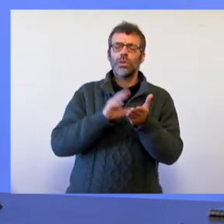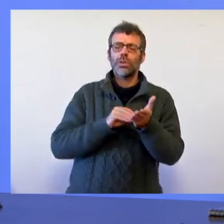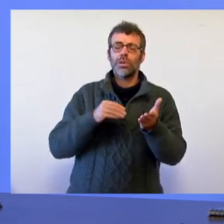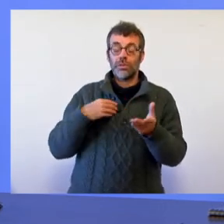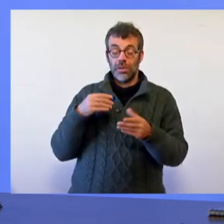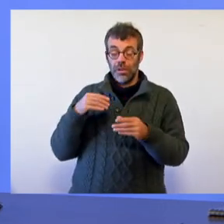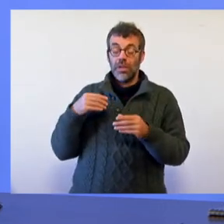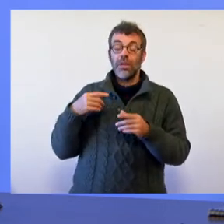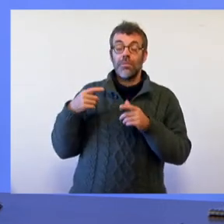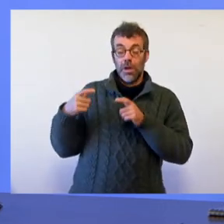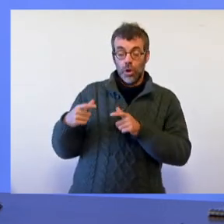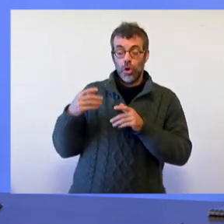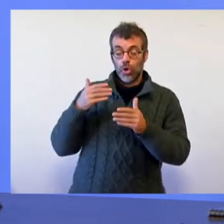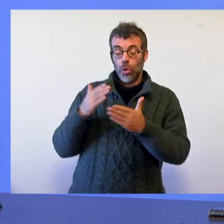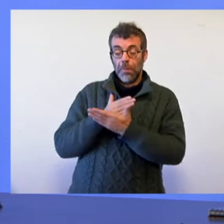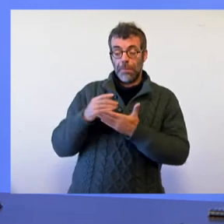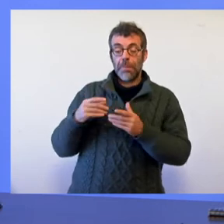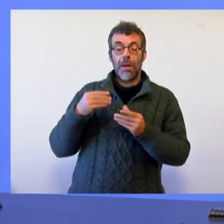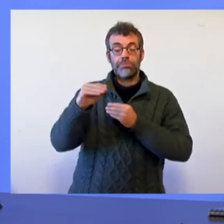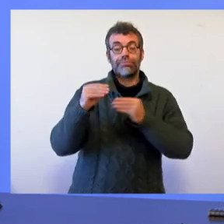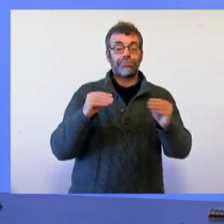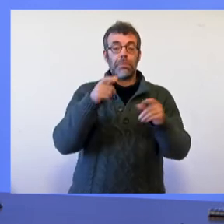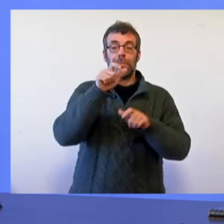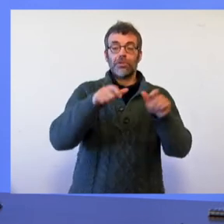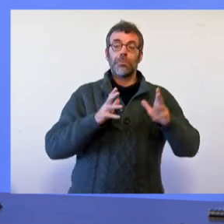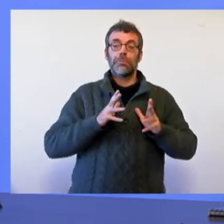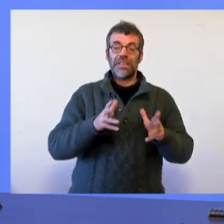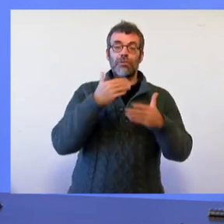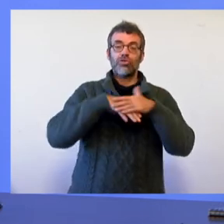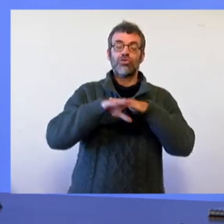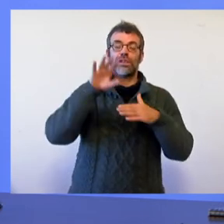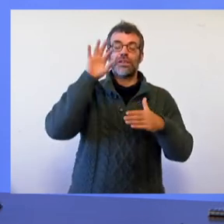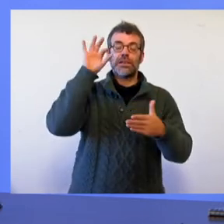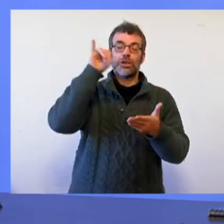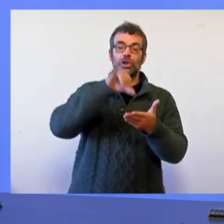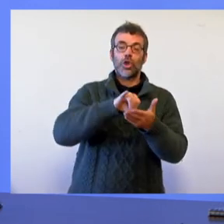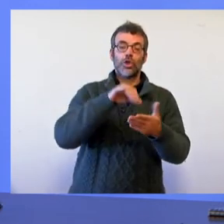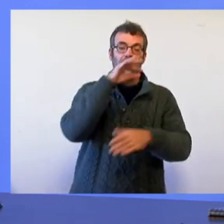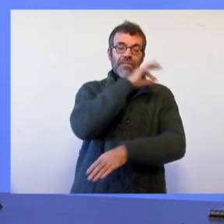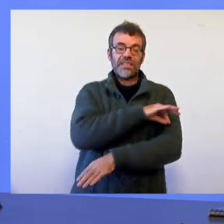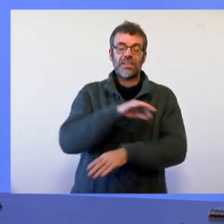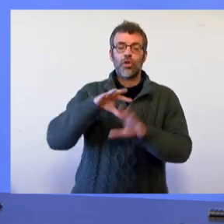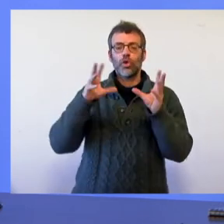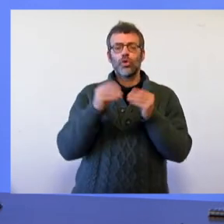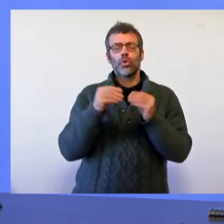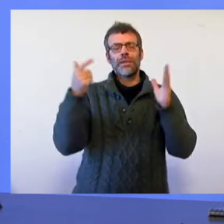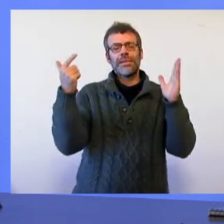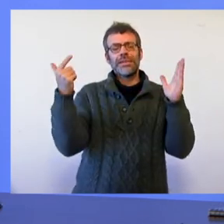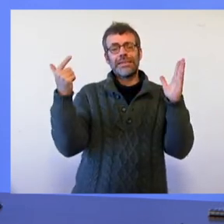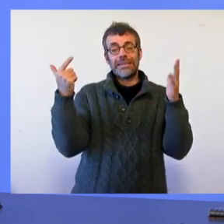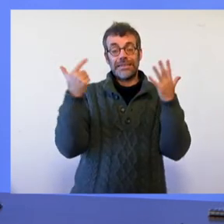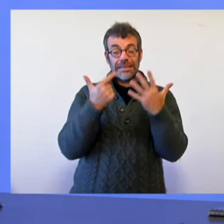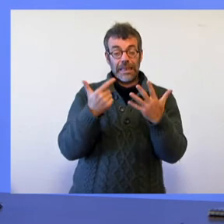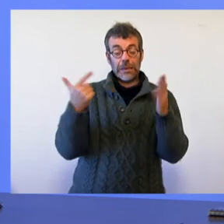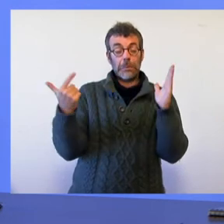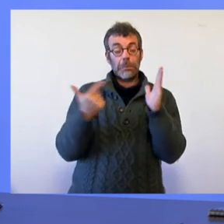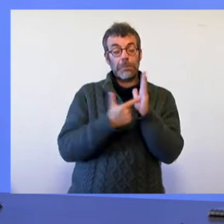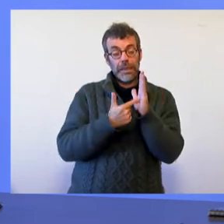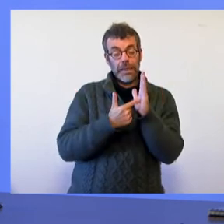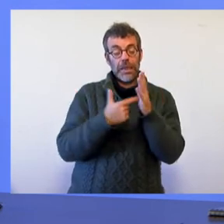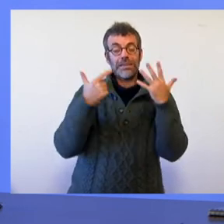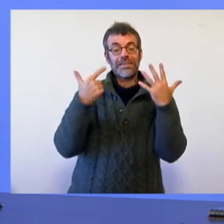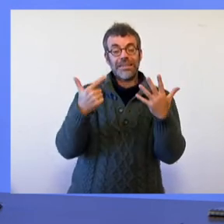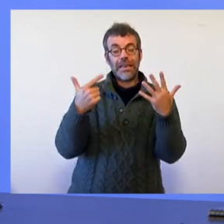de vaccination à tous les bénévoles. Donc ça a représenté 7980 repas entre juin et novembre qui ont été fabriqués par la cuisine